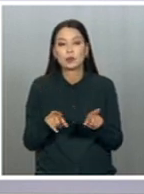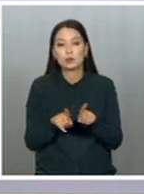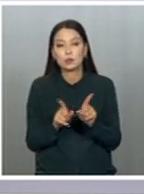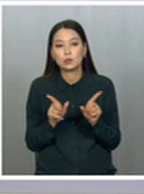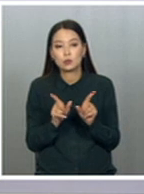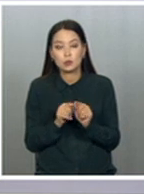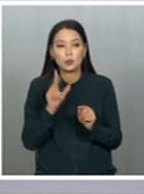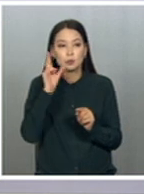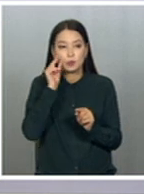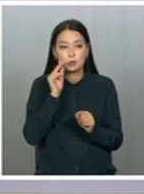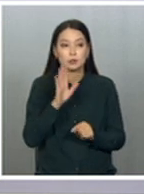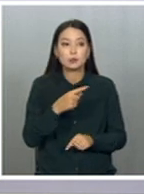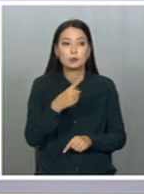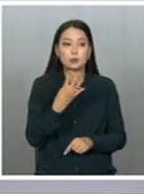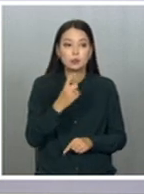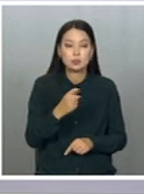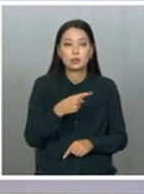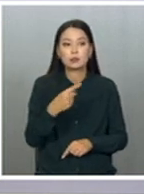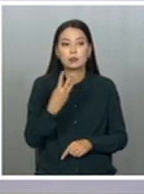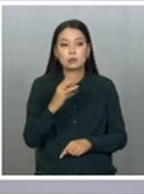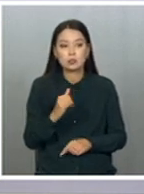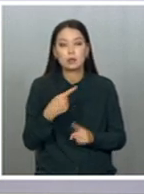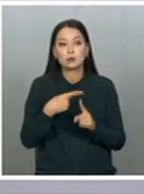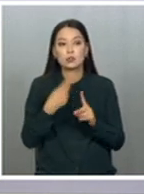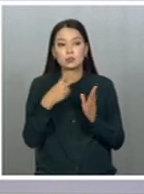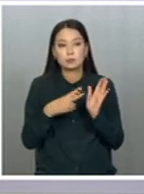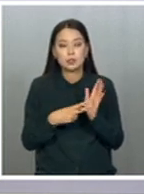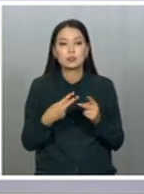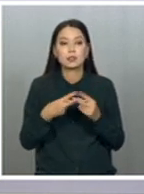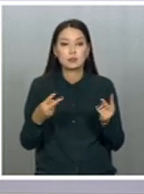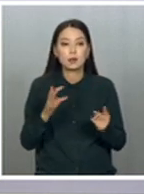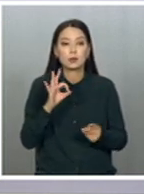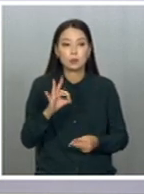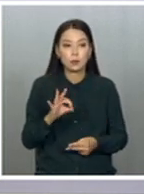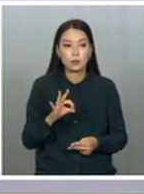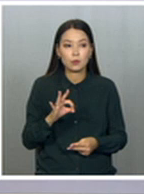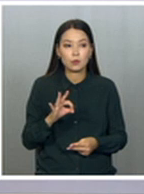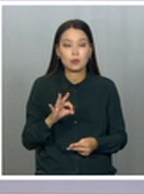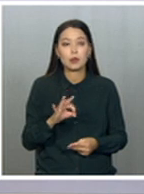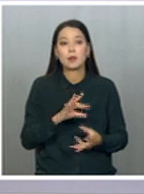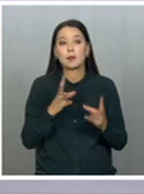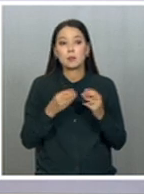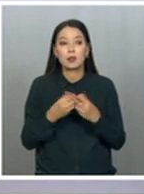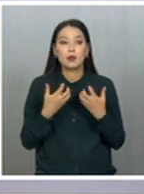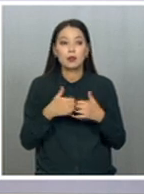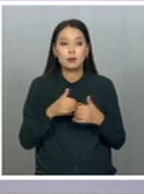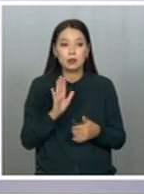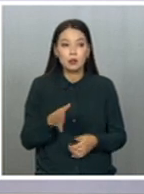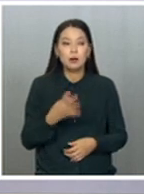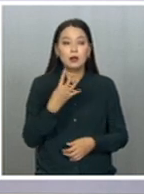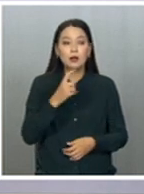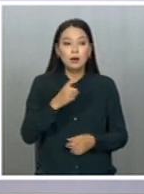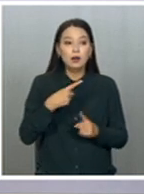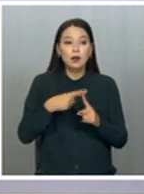біріктіреміз. Минус 4x азайтылған 3y қосылған 27 тең 0. Барлығы минус 1-ге көбейтіп жіберсек, балалар біз